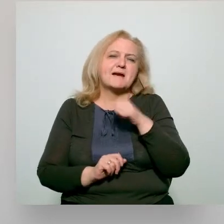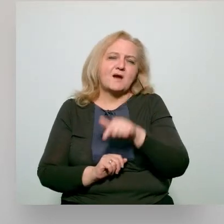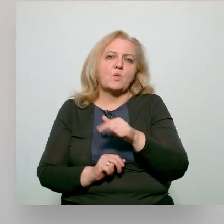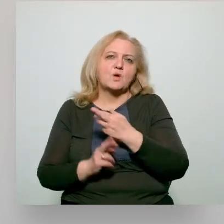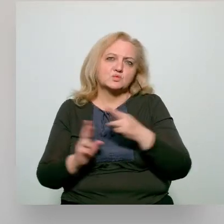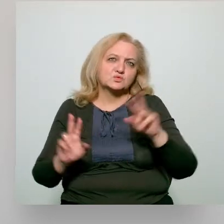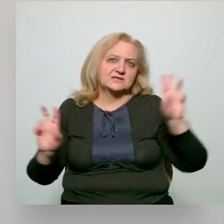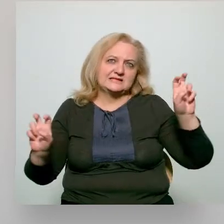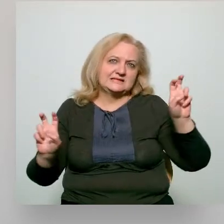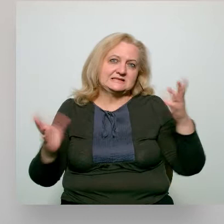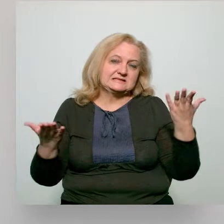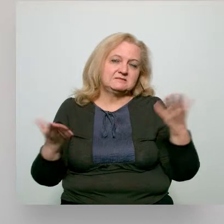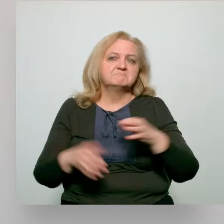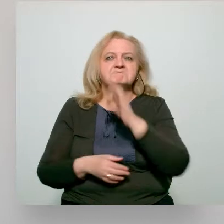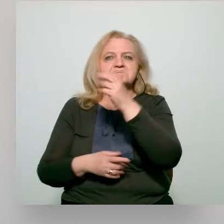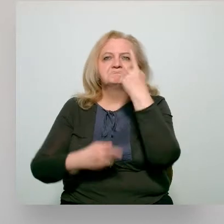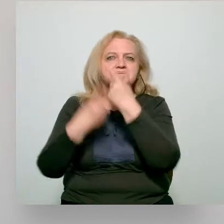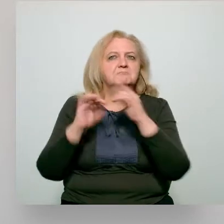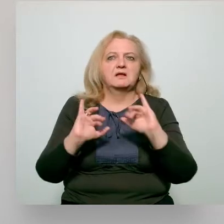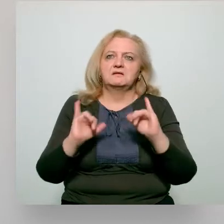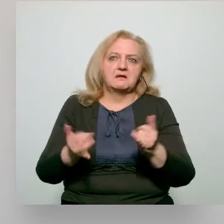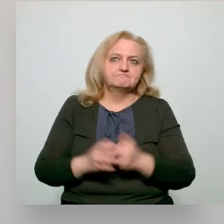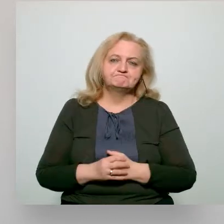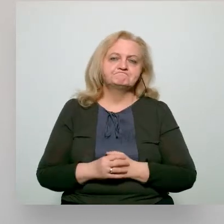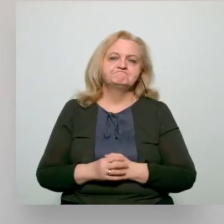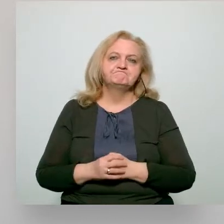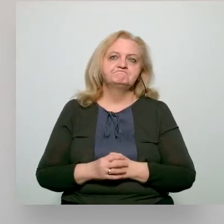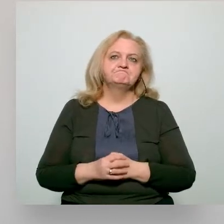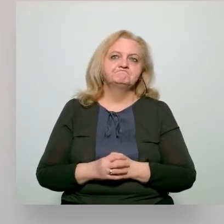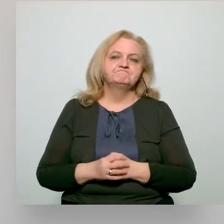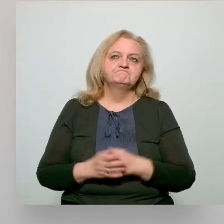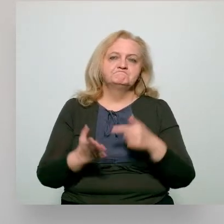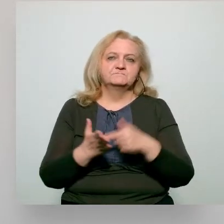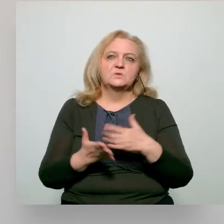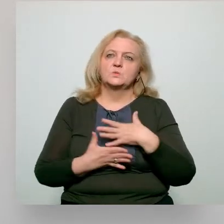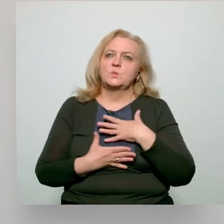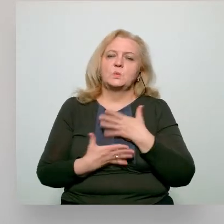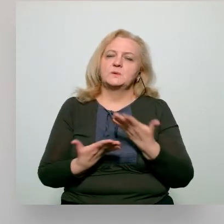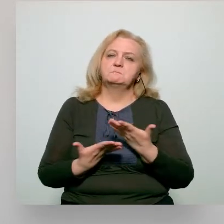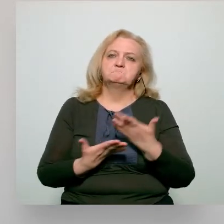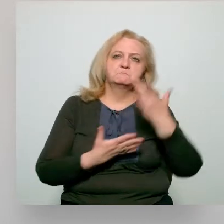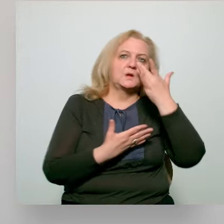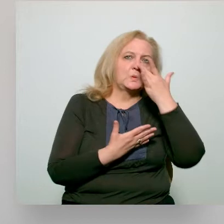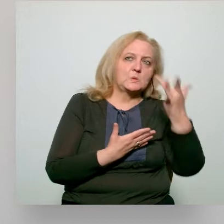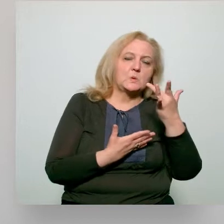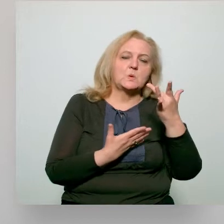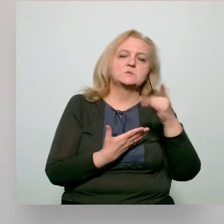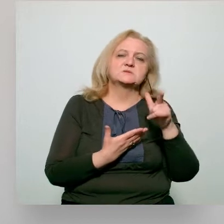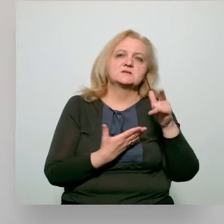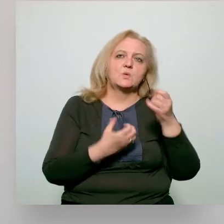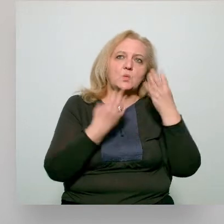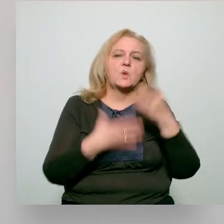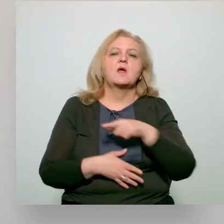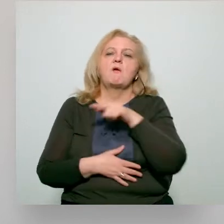konflikt. Jak pani patrzy na tę odrębność ukraińskiej kultury